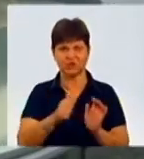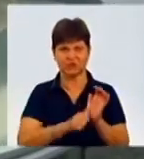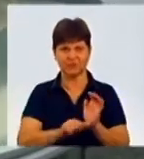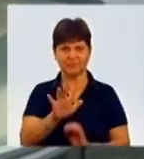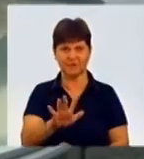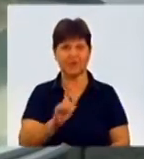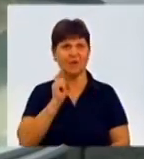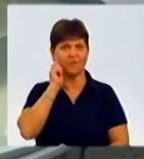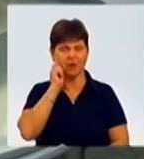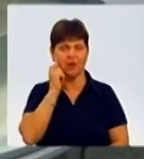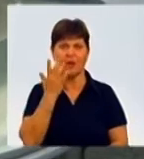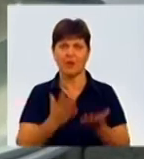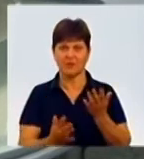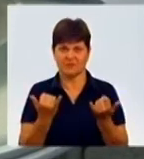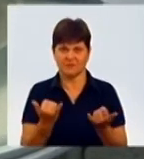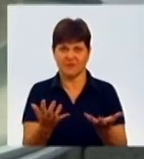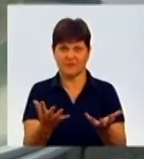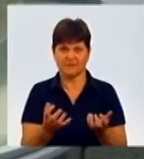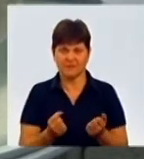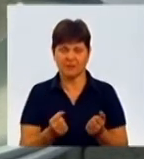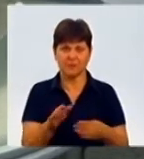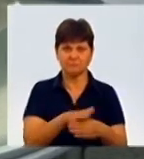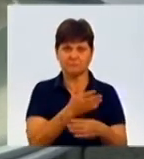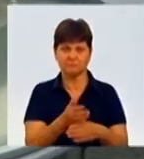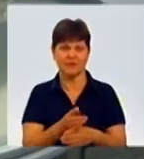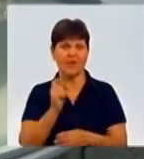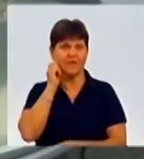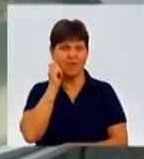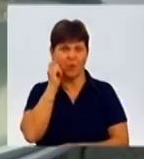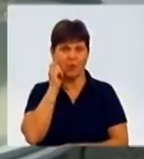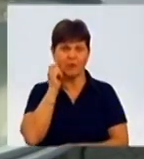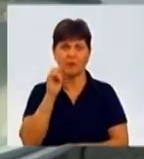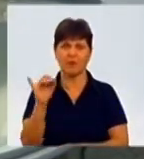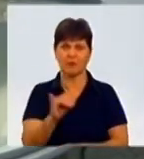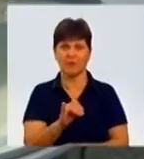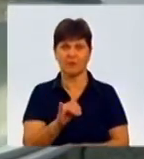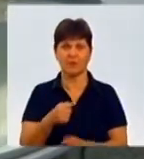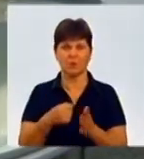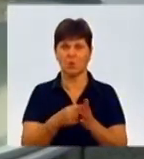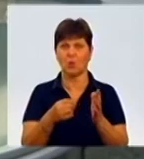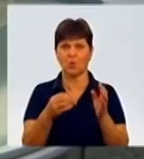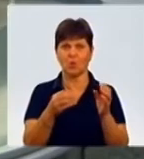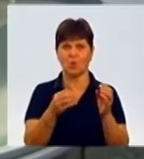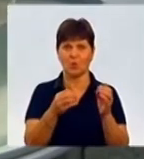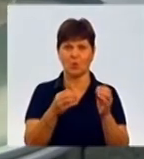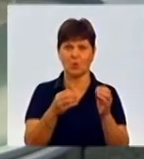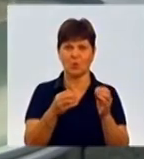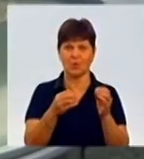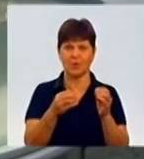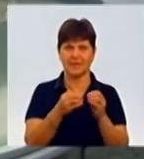А якщо взяти зараз в розрізі вікової структури, то до 35 років